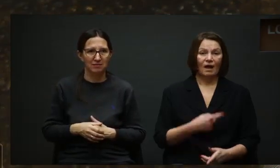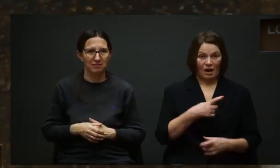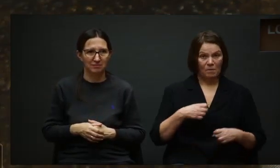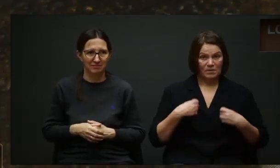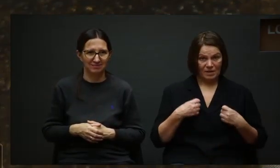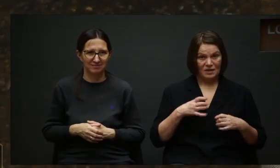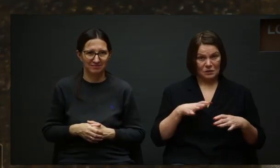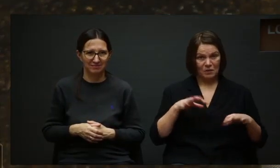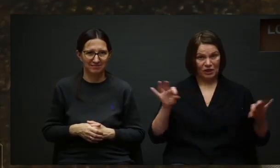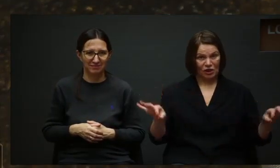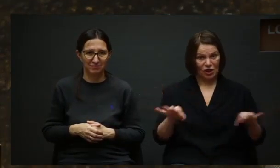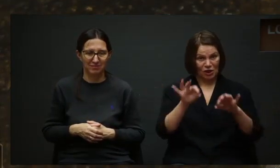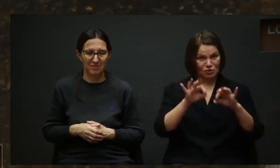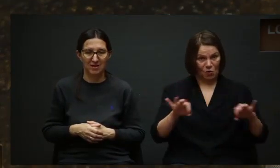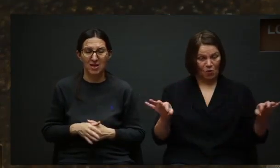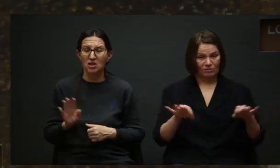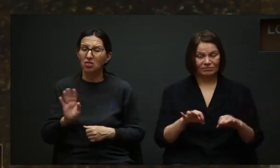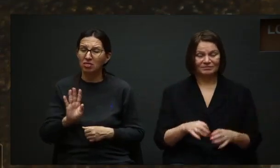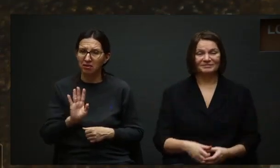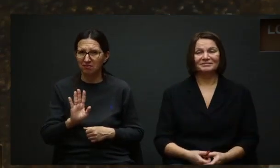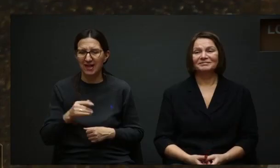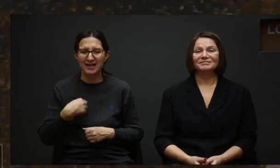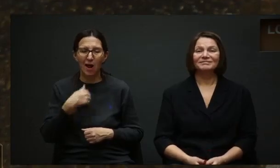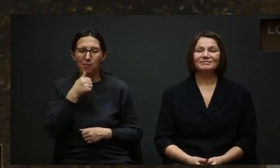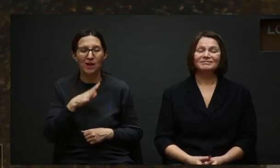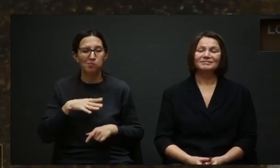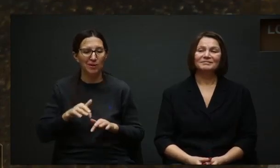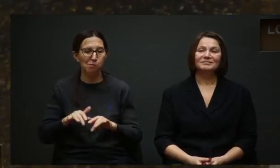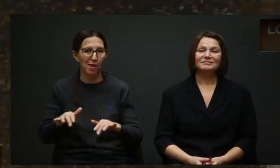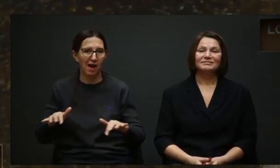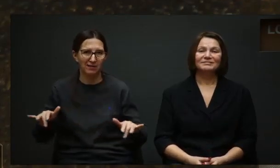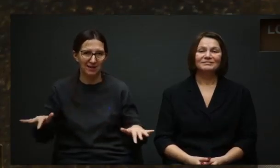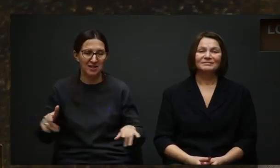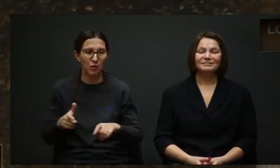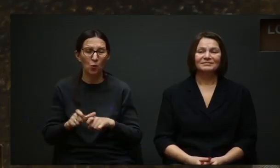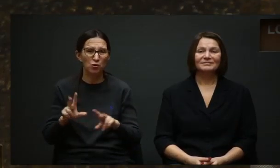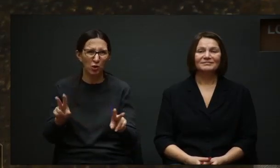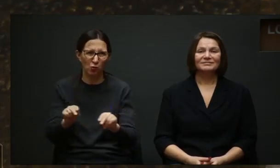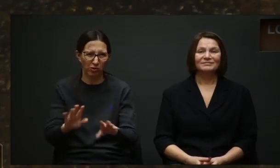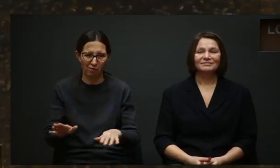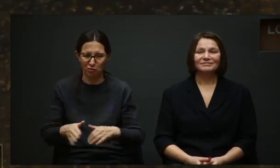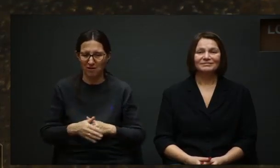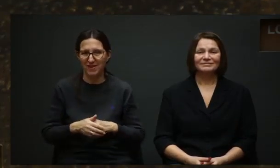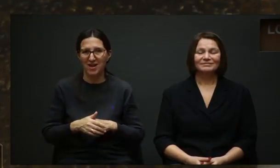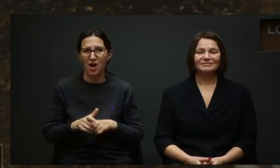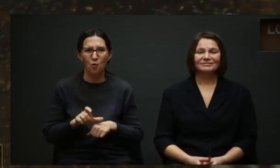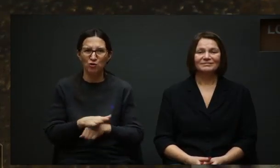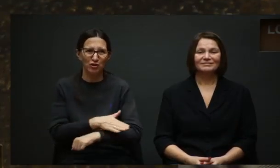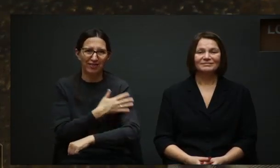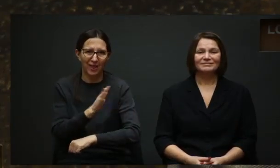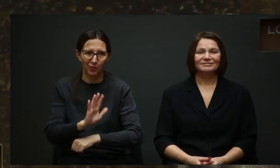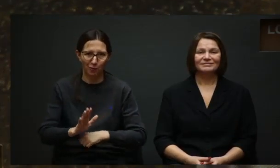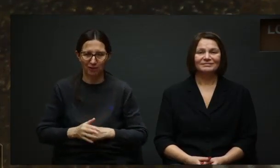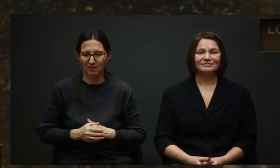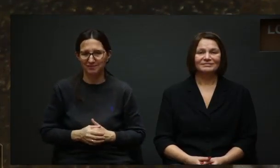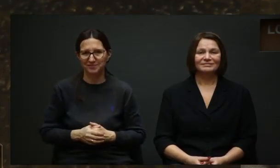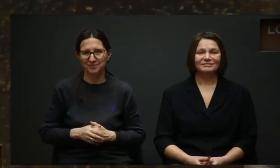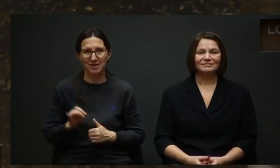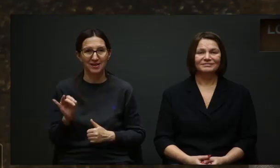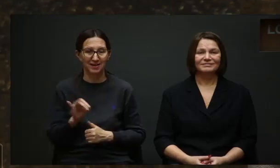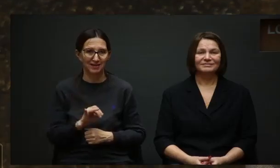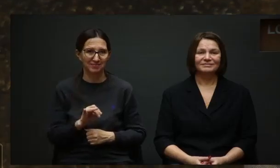дирижером, нет, хоть раз? Нет, я пытался быть пианистом, но очень неудачно, довольно недолго.